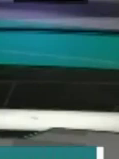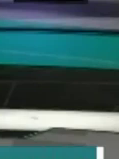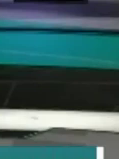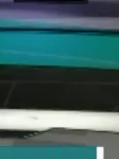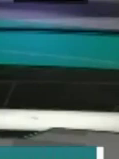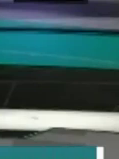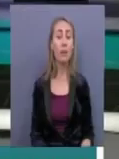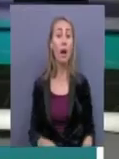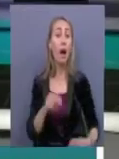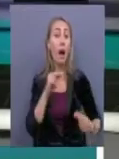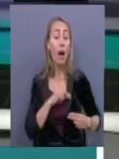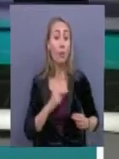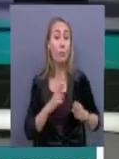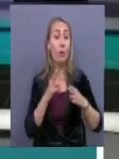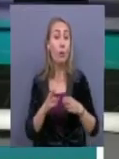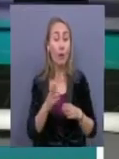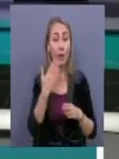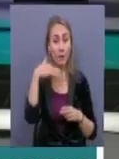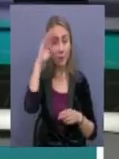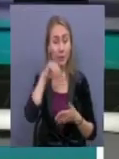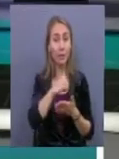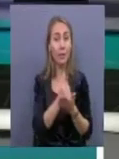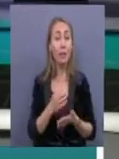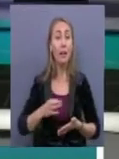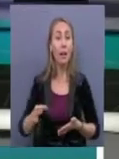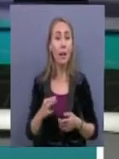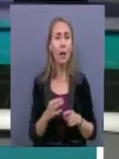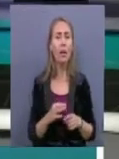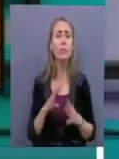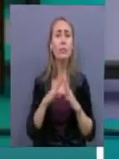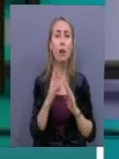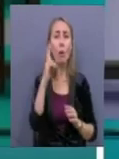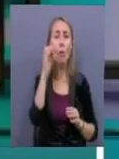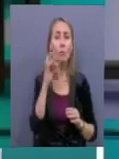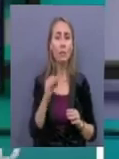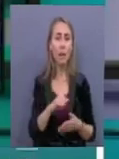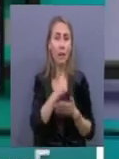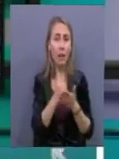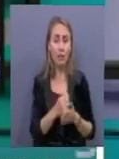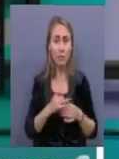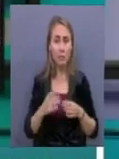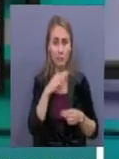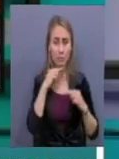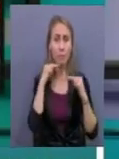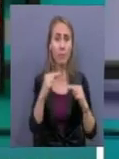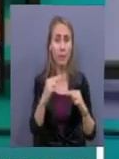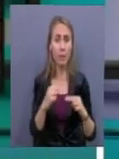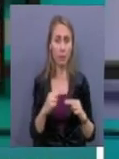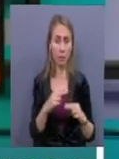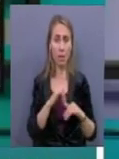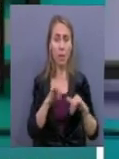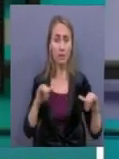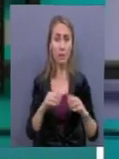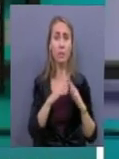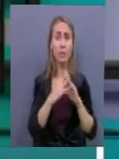Облыс әкімі Ермек Маржықпаев Аршалы Целиноград аудандарында жұмыс сапарымен болды. Аймақ басшысы бірқатар әлеуметтік нысандарды аралап, жергілікті билік